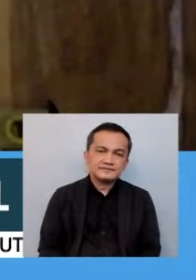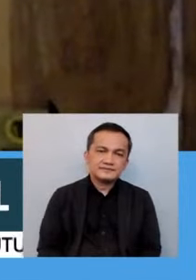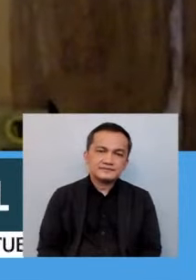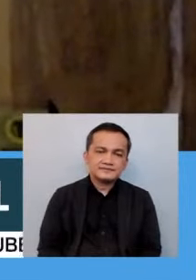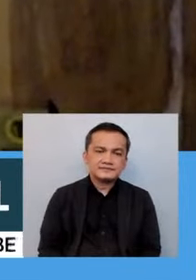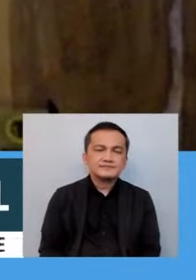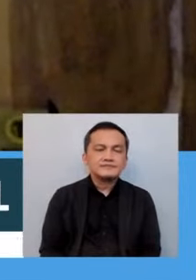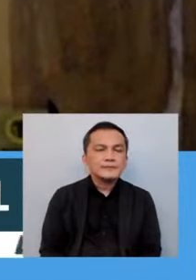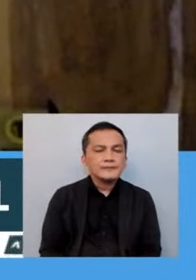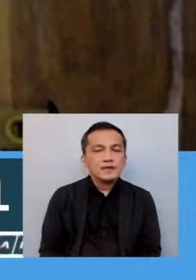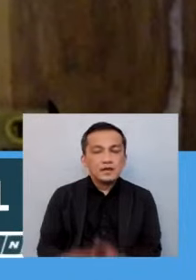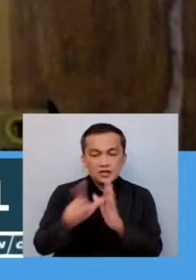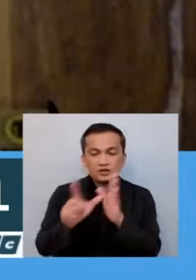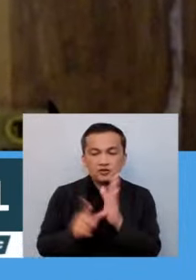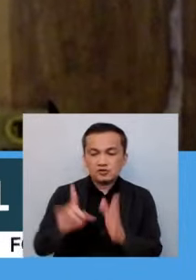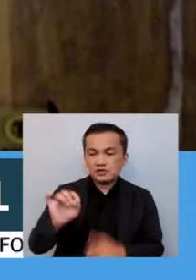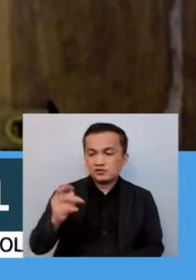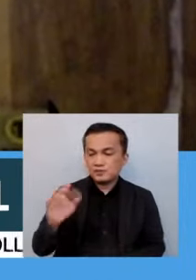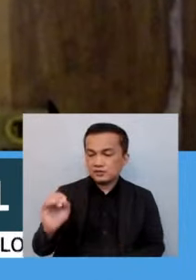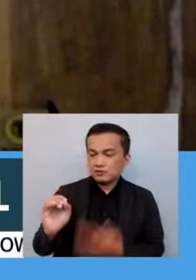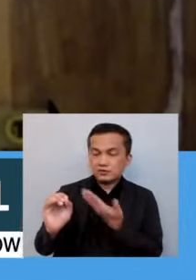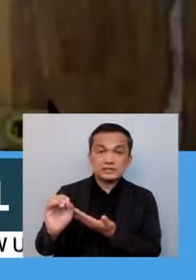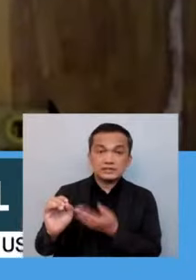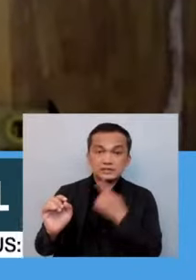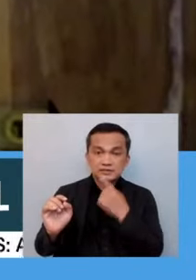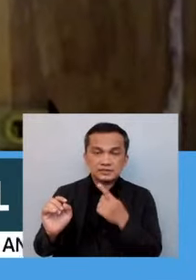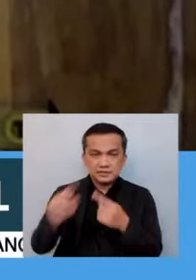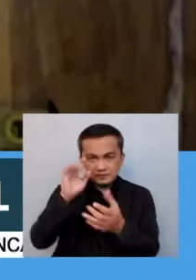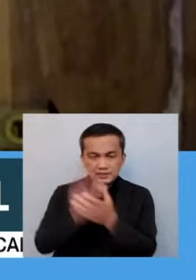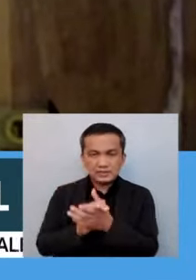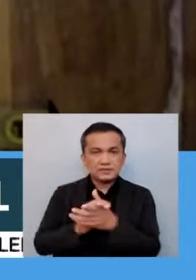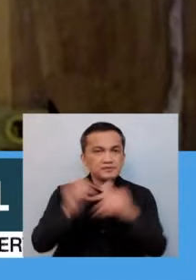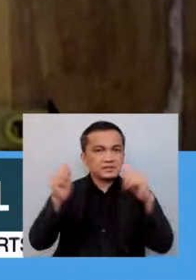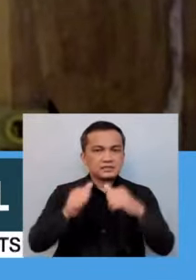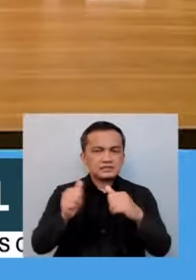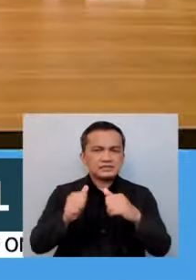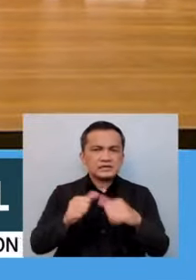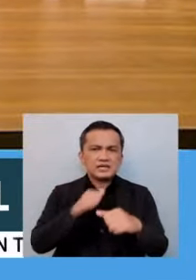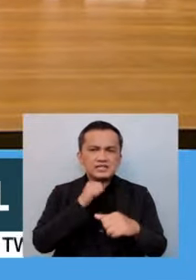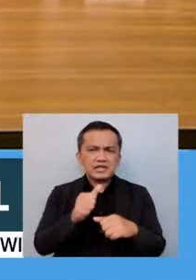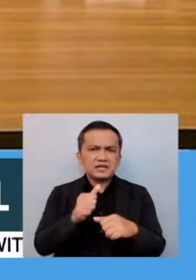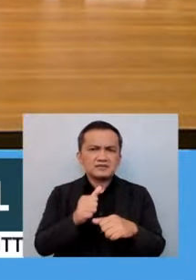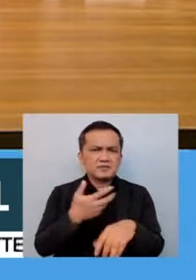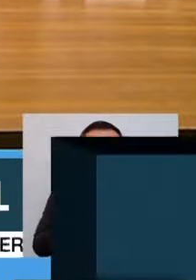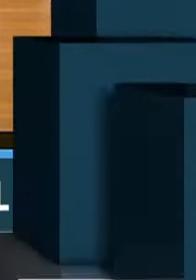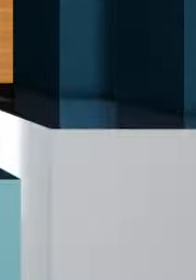Corporate lawyer Domingo Cayosa, for his part, believes the landmark deal does not harm competition in the industry.